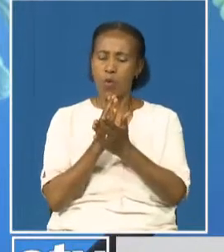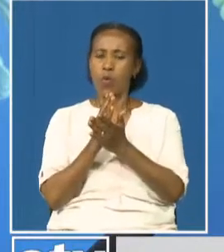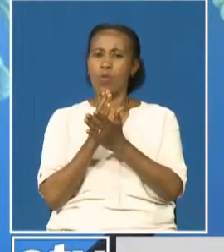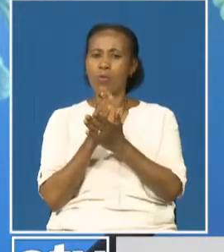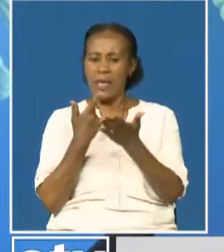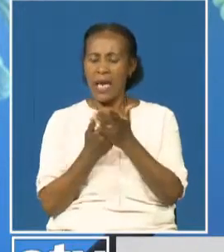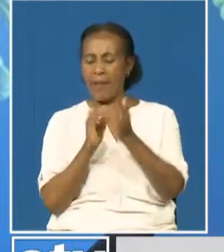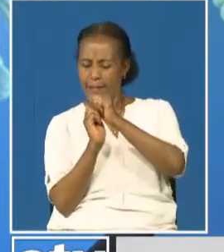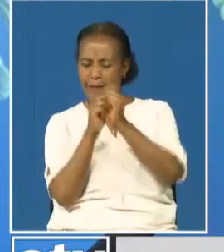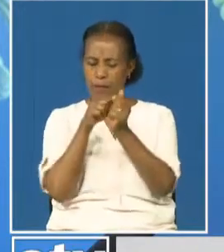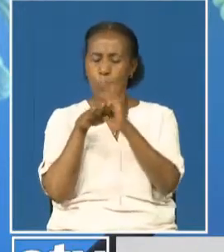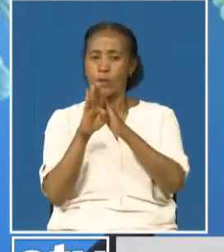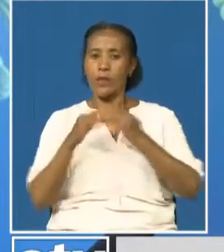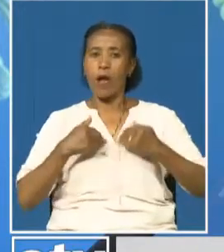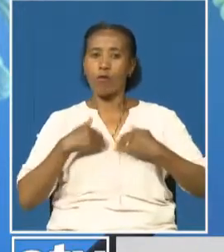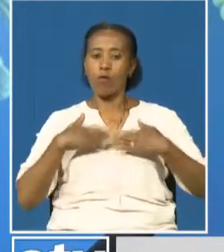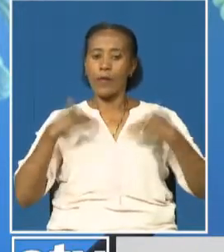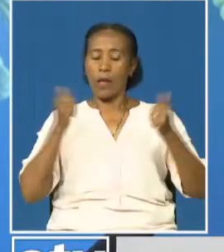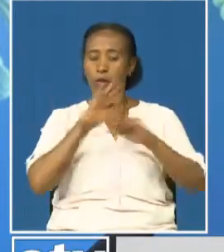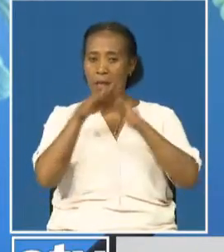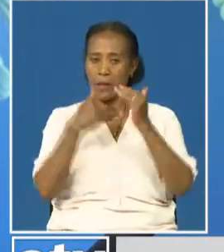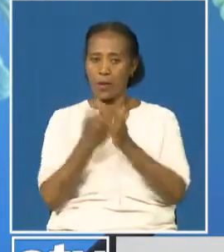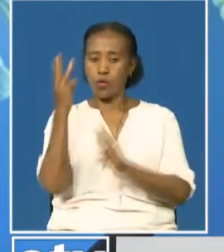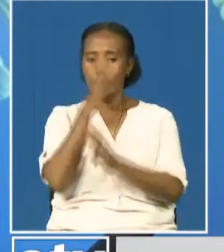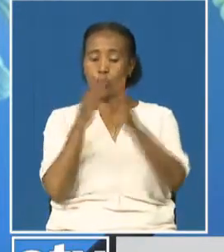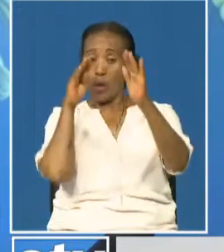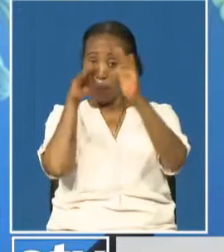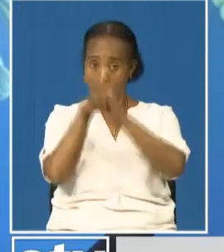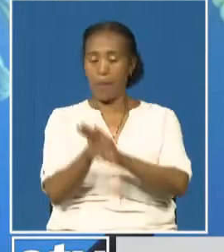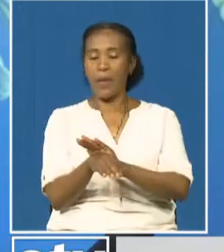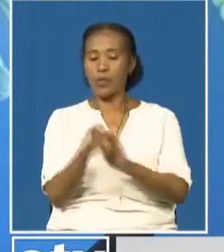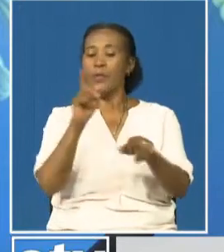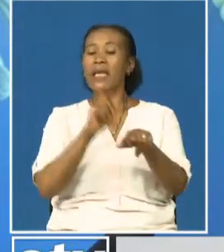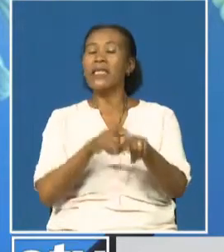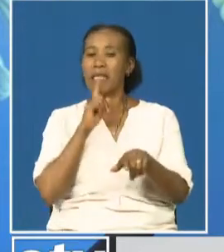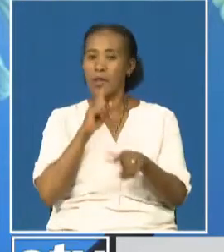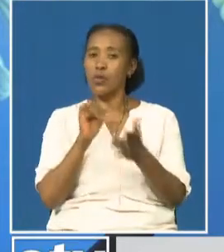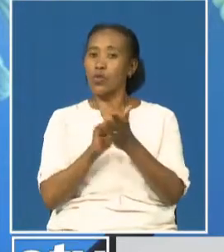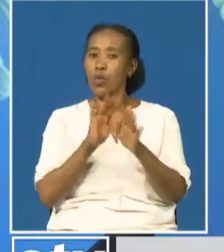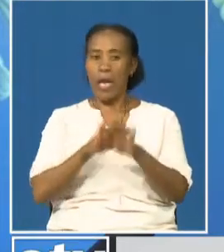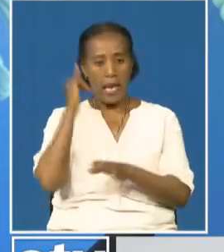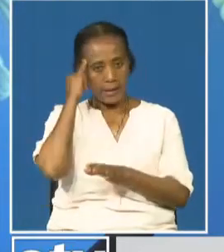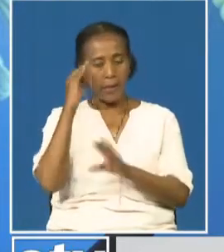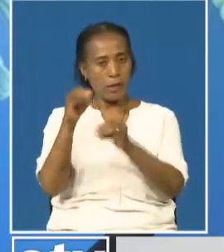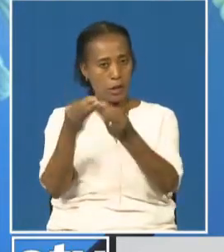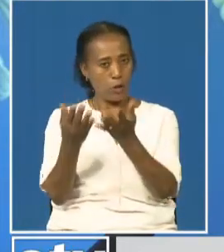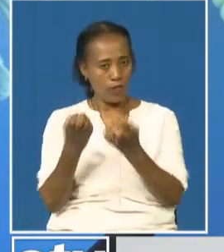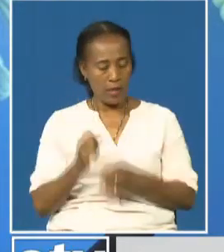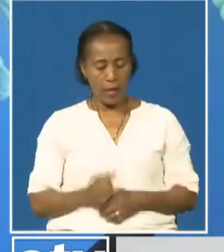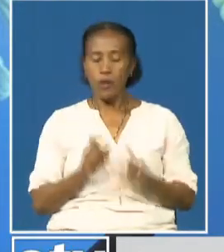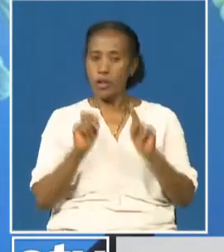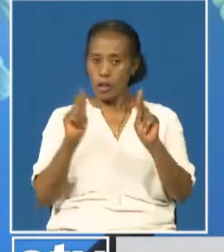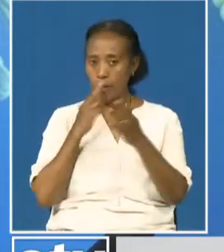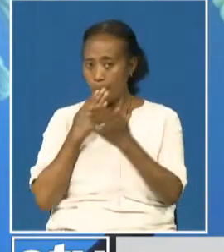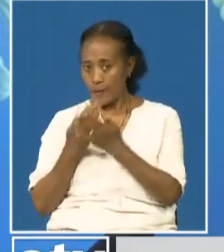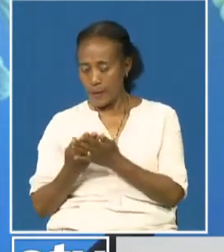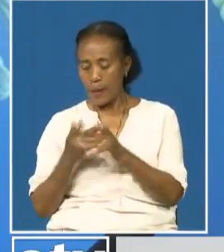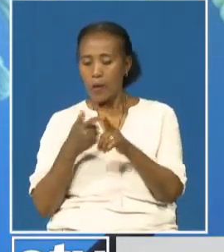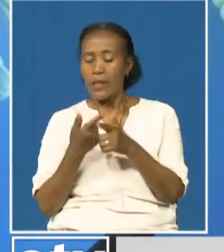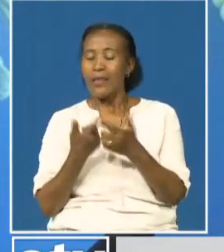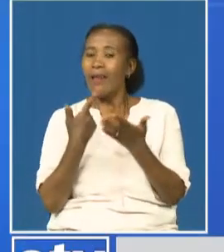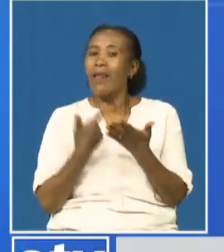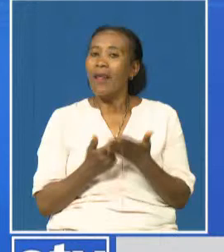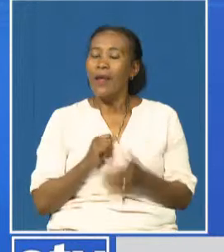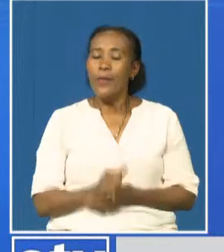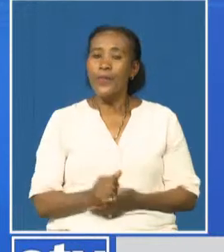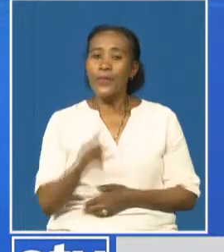በማለት ትግል ውስጥ ያሉ ወጣቶች በአጠቃላይ ችግር ውስጥ የሚገቡበት ጊዜ ነውና እሱ ላይ ማሳብ እንዲሰጡበት። እሺ አመሰግናለሁ። እንግዲህ ይሄ